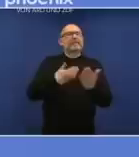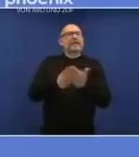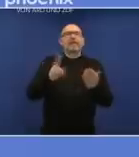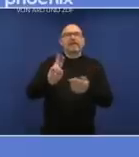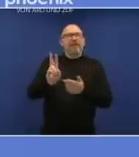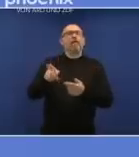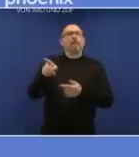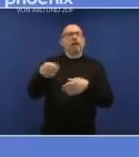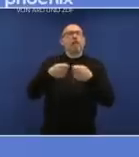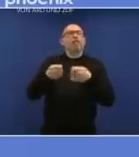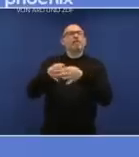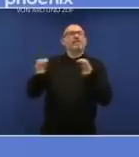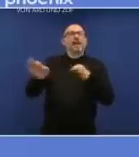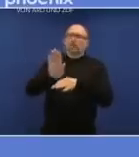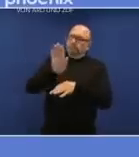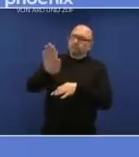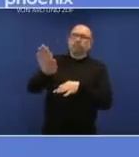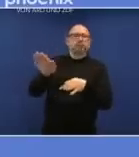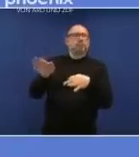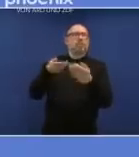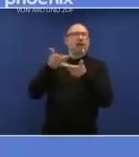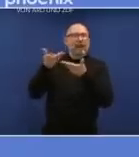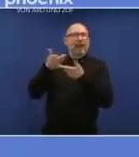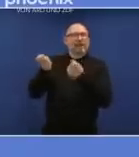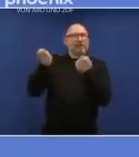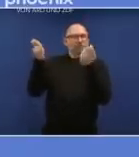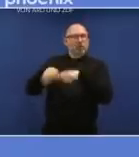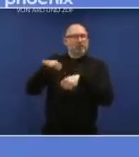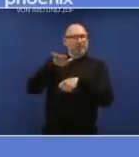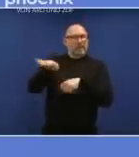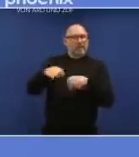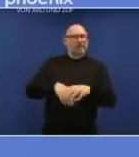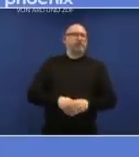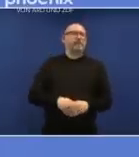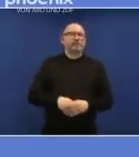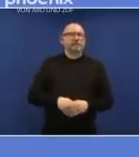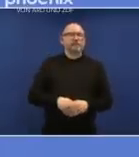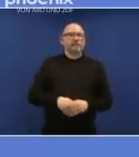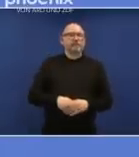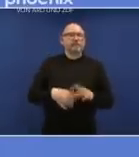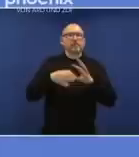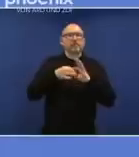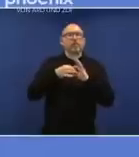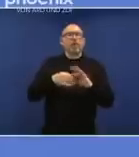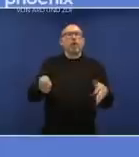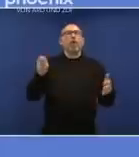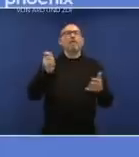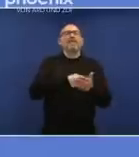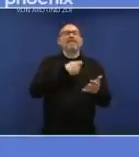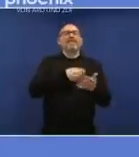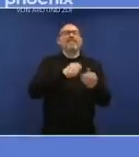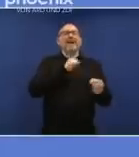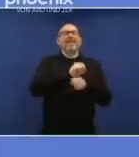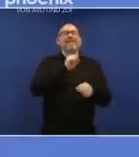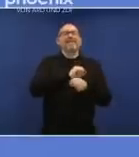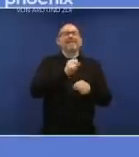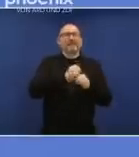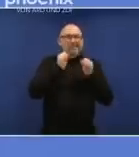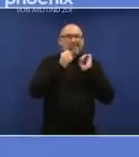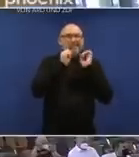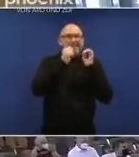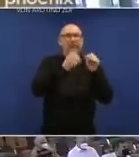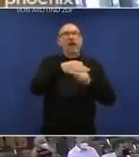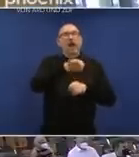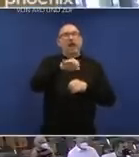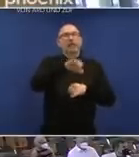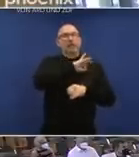Bundestag, der das berät und beschließt. Und einen Zusammenhang mit den Wahlkampfanstrengungen einzelner Parteien,